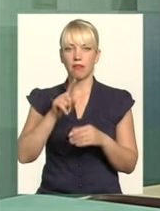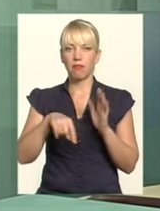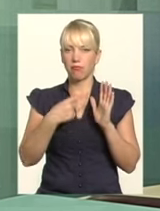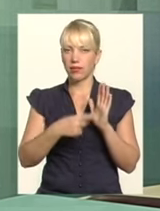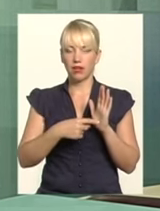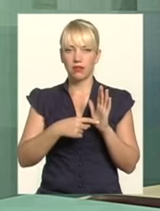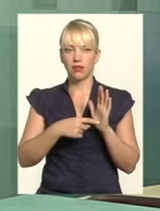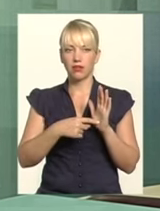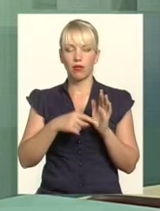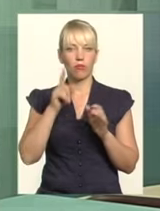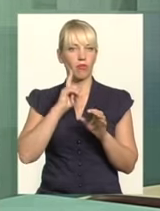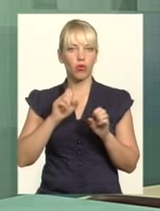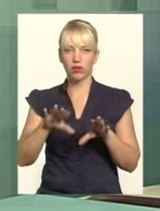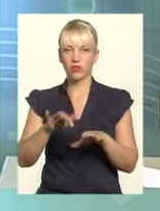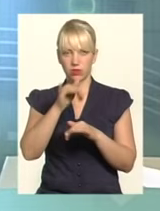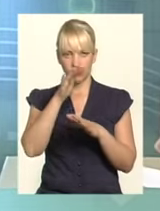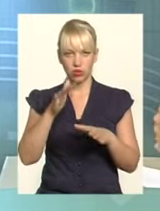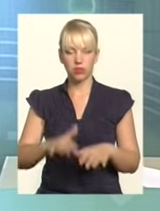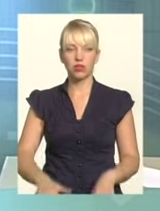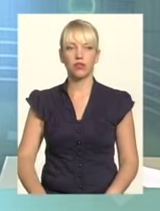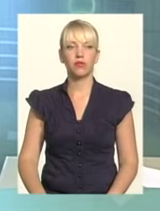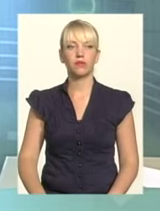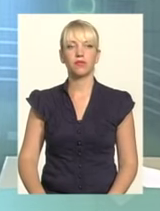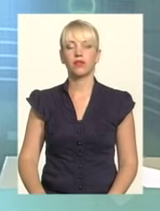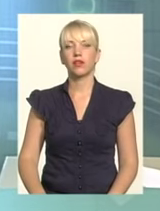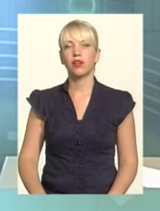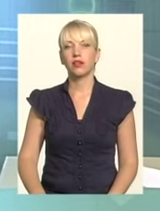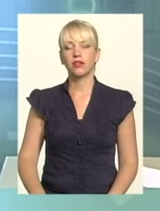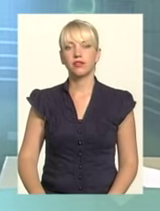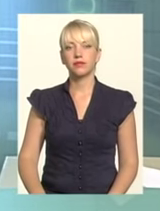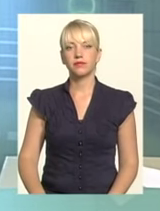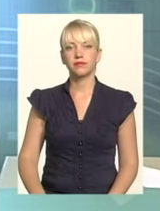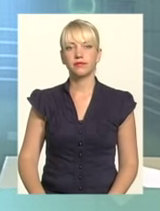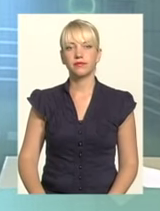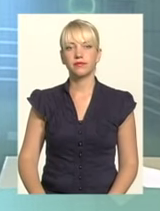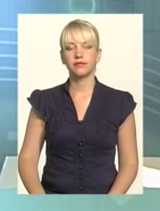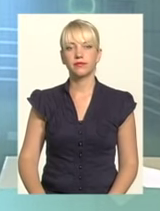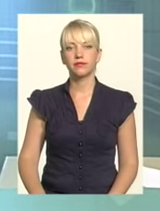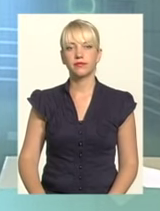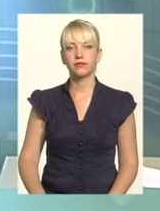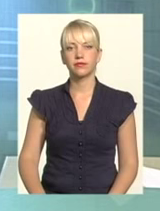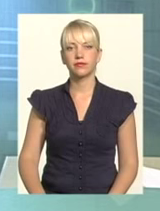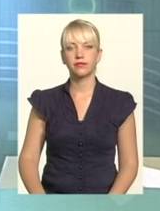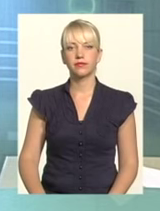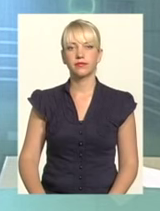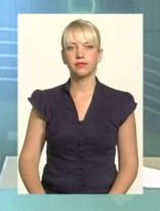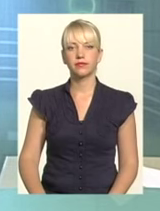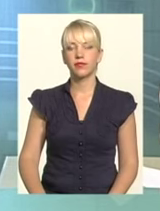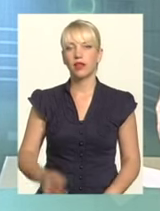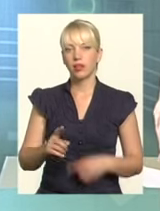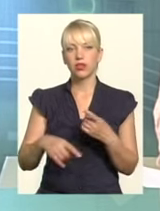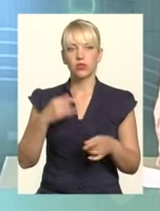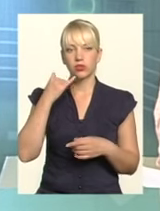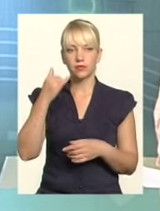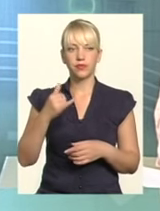відкритим. Да, ну, поки, у нас є ще один телефонний дзвінок, слухаємо вас, ставте своє запитання. Це через комісію вирішується питання. Алло, добрий